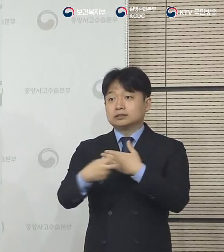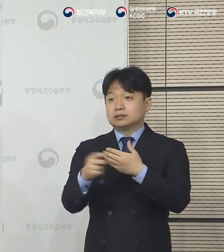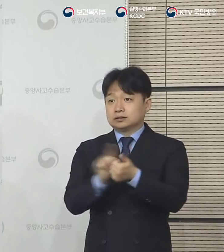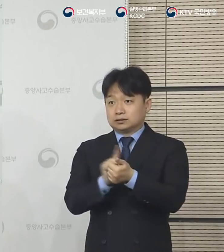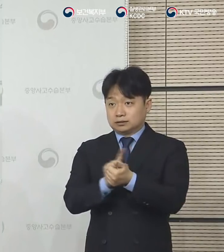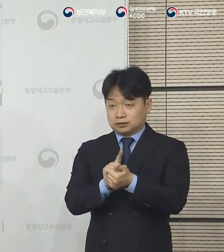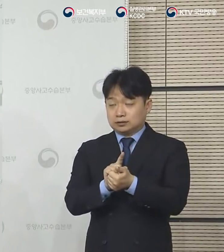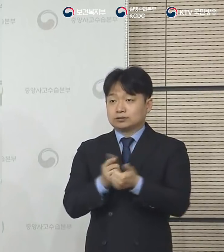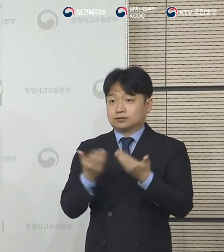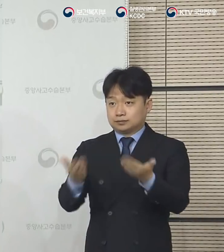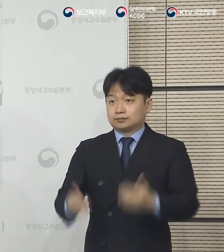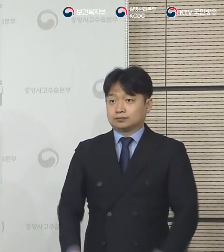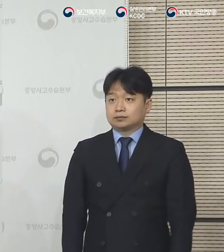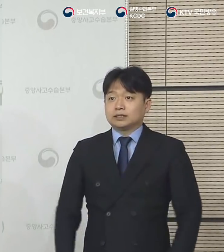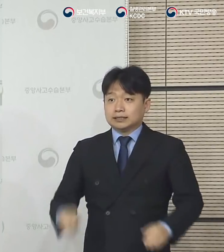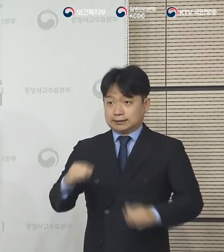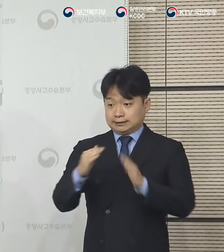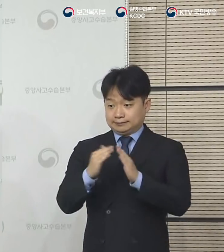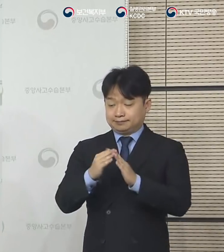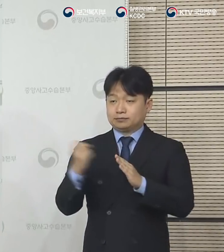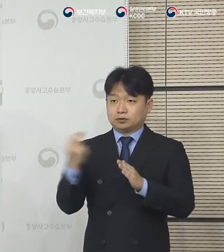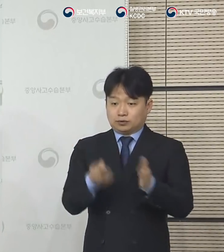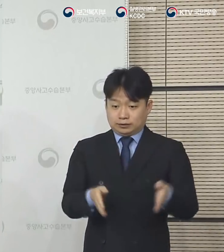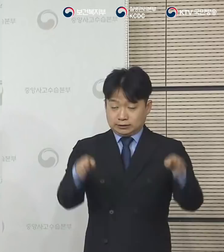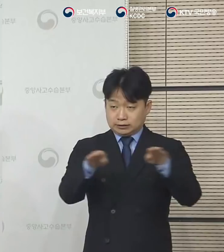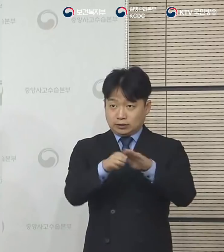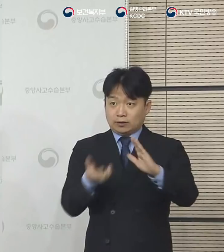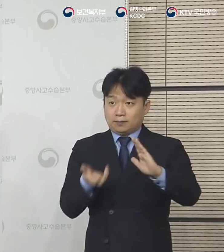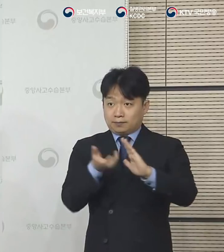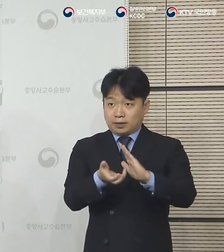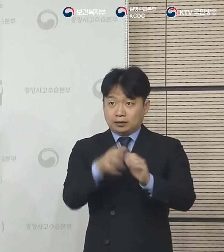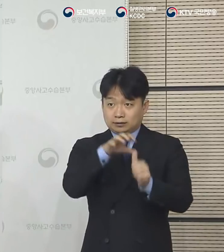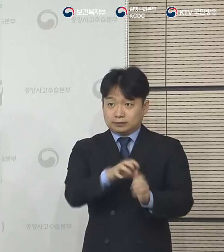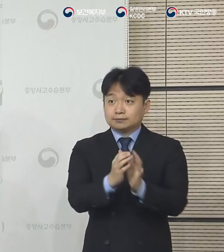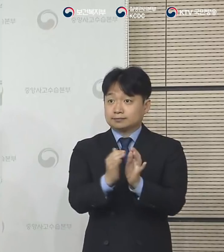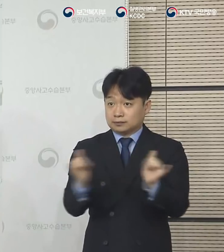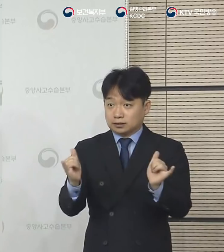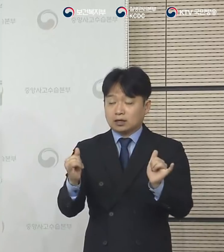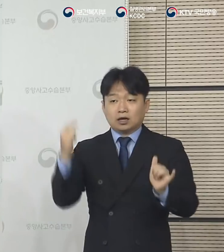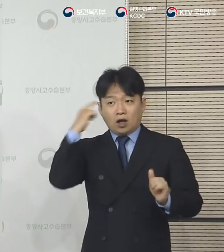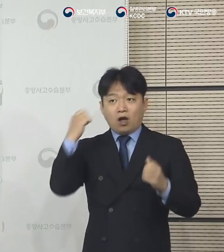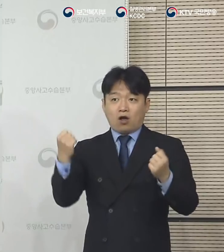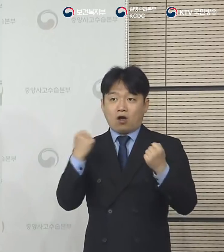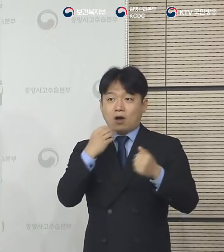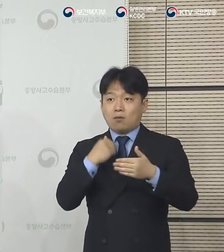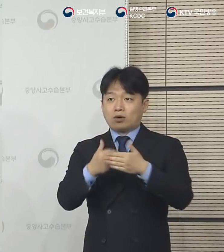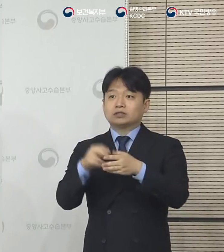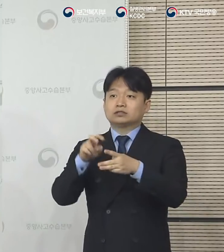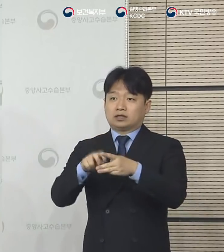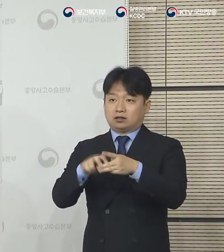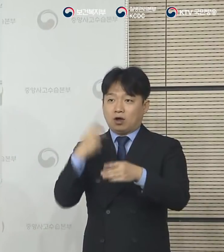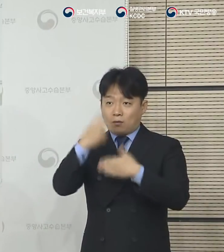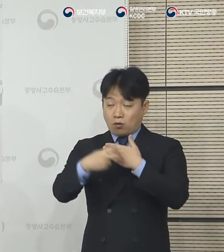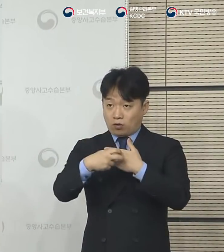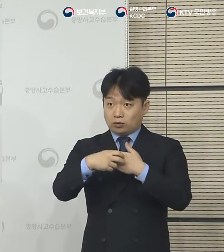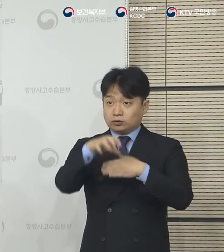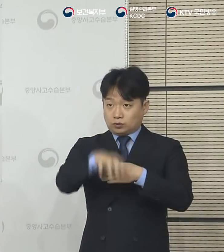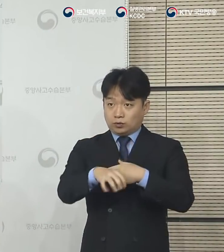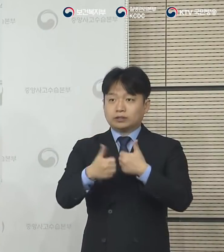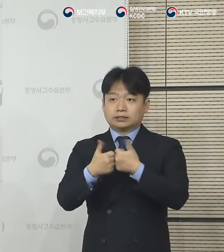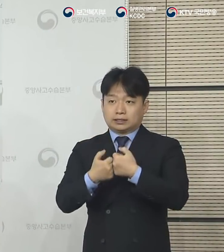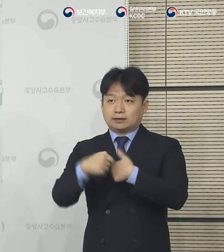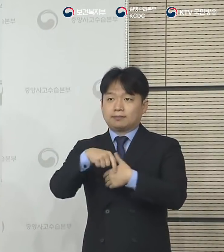계획입니다. 자가 또는 시설 격리자에 대해서는 보건소와 정신건강복지센터를 통해